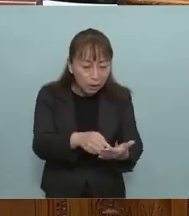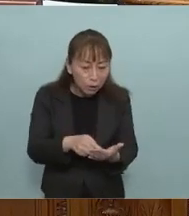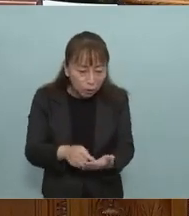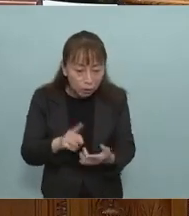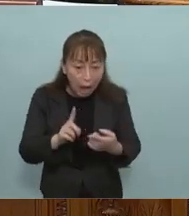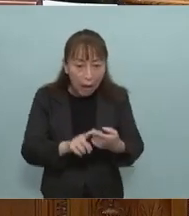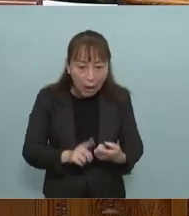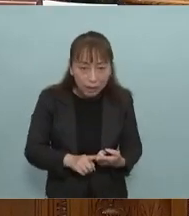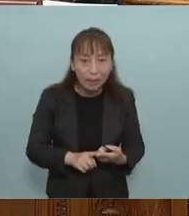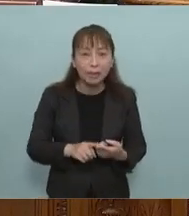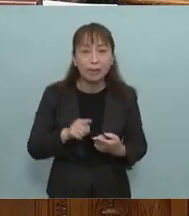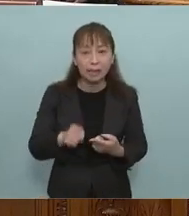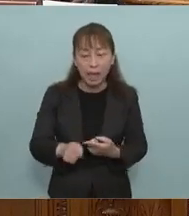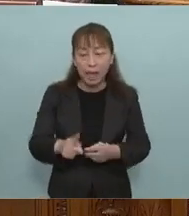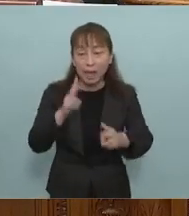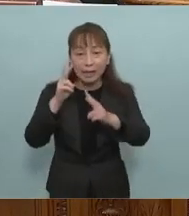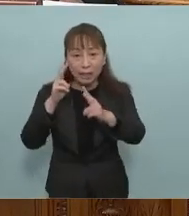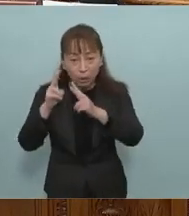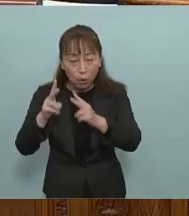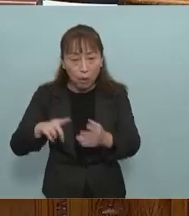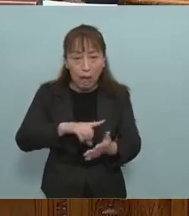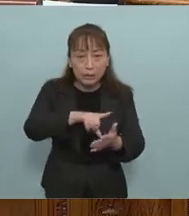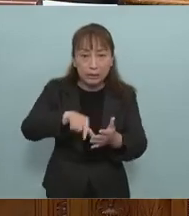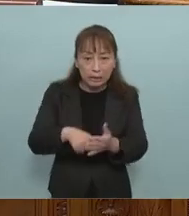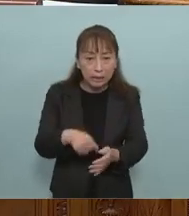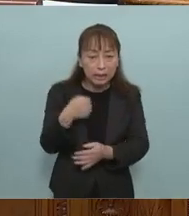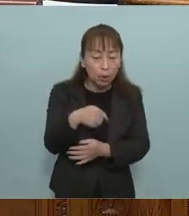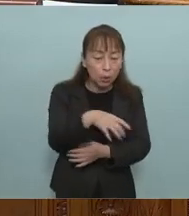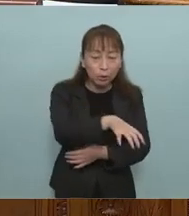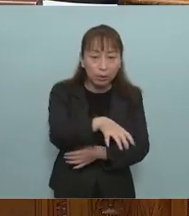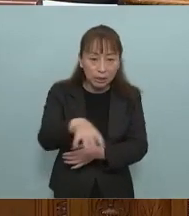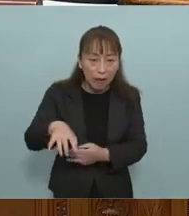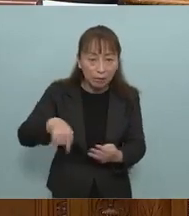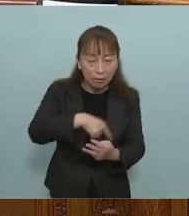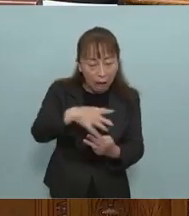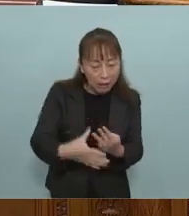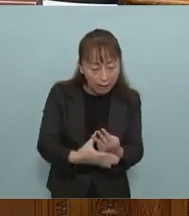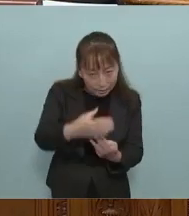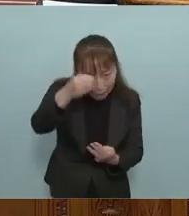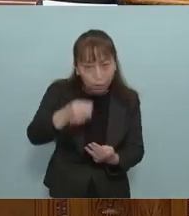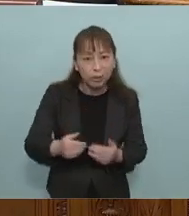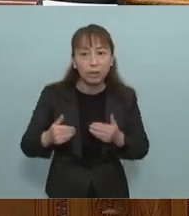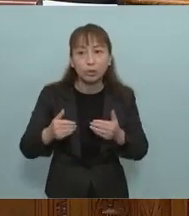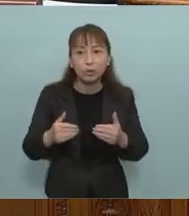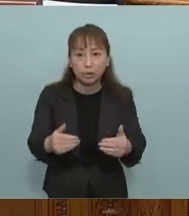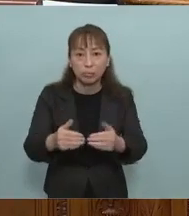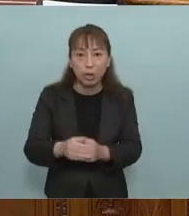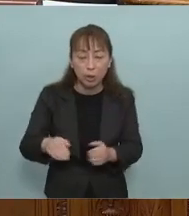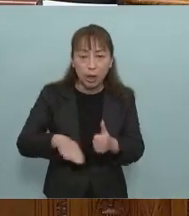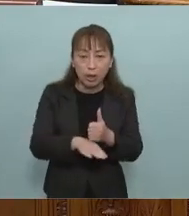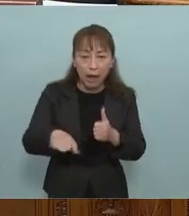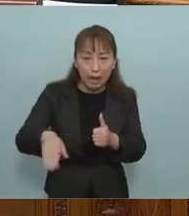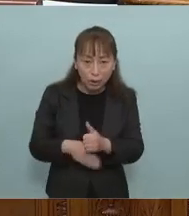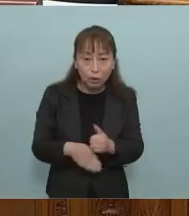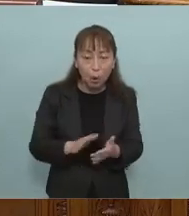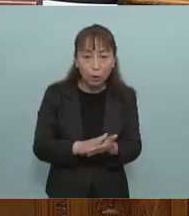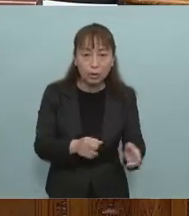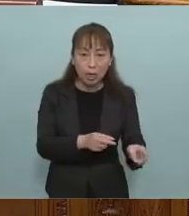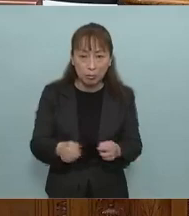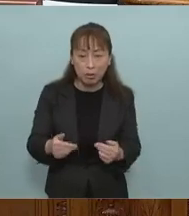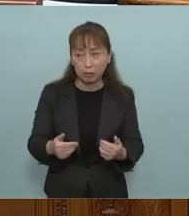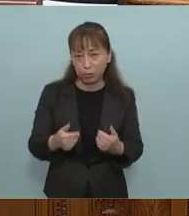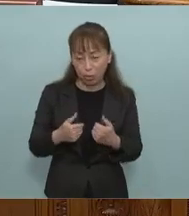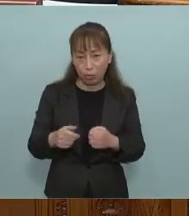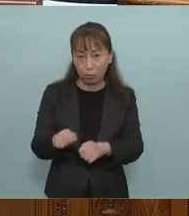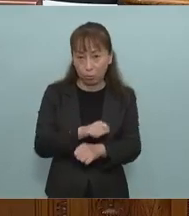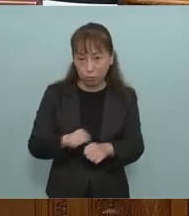するとともに、企業や地域、教育機関が一体となって推し進める環境整備が必要です。